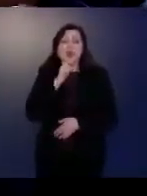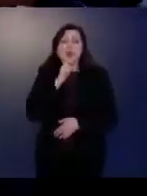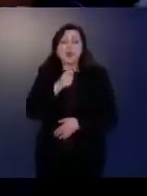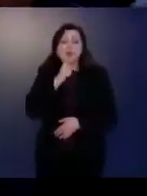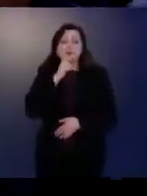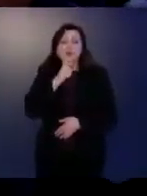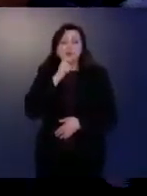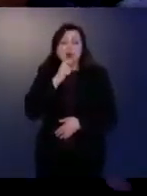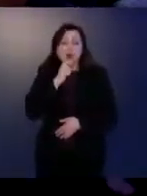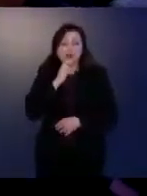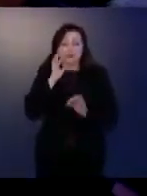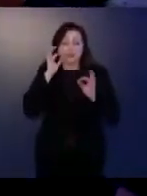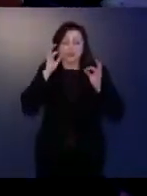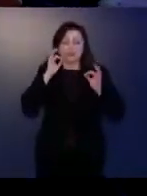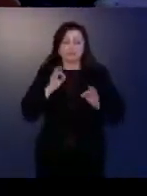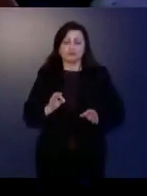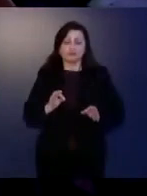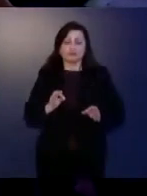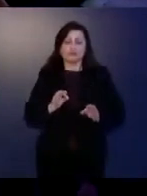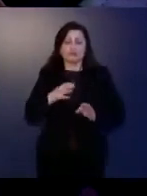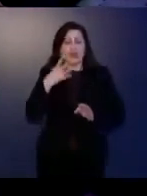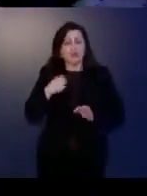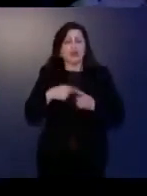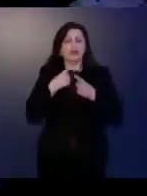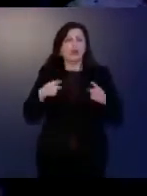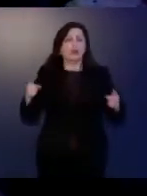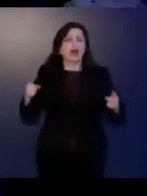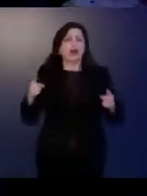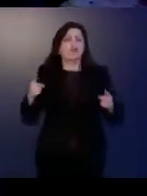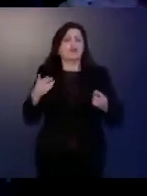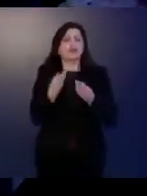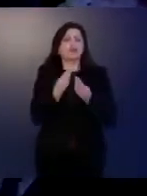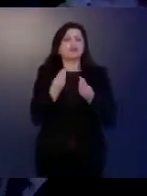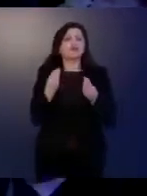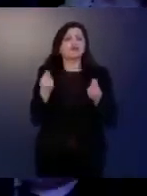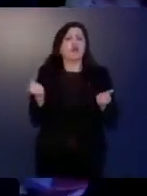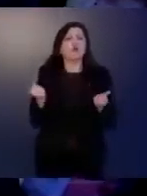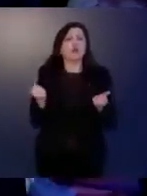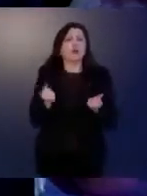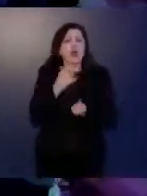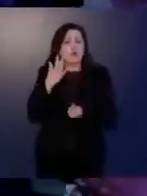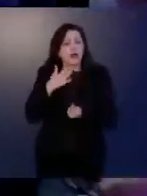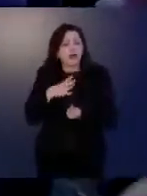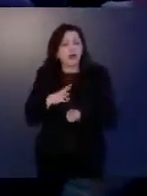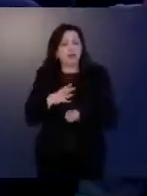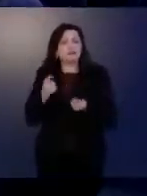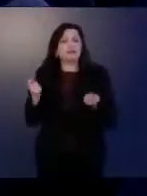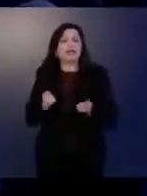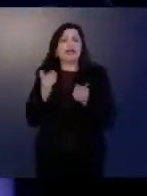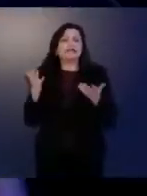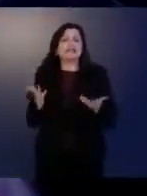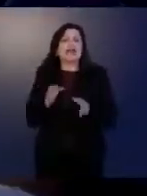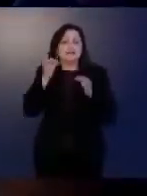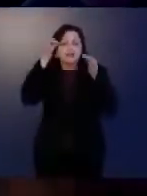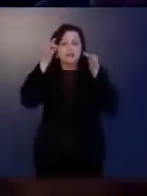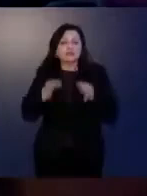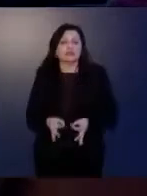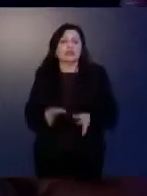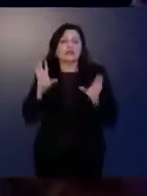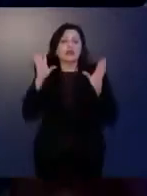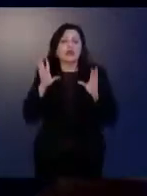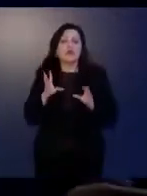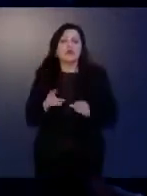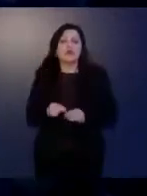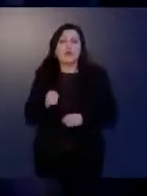κυρίαρχη. Υπάρχουν διαφορετικοί δρόμοι να κάνει κανένας ένα συγκεκριμένο πράγμα στην άσκηση δημόσιας